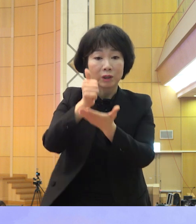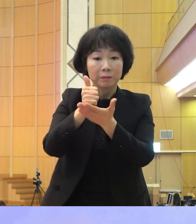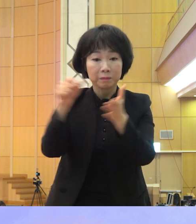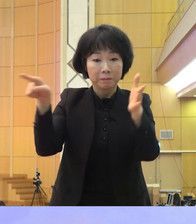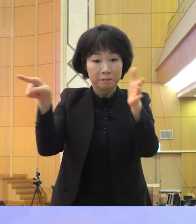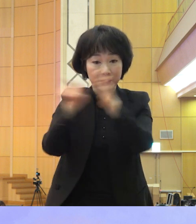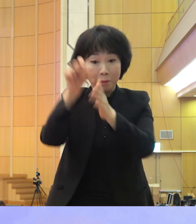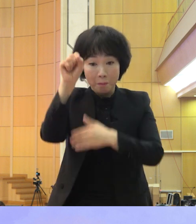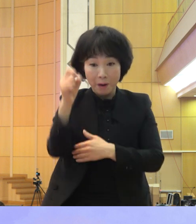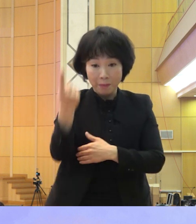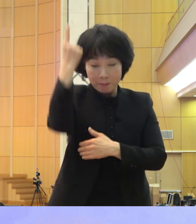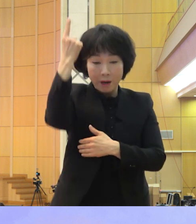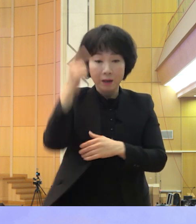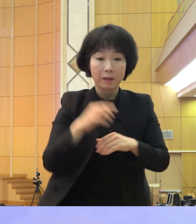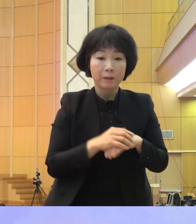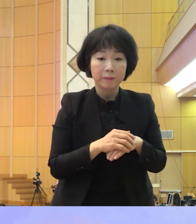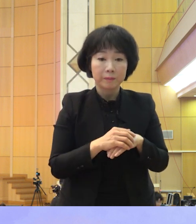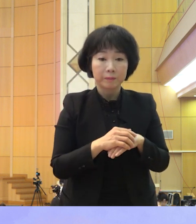믿음으로 말미암아